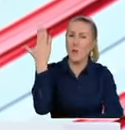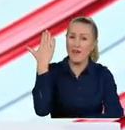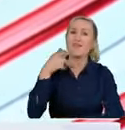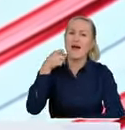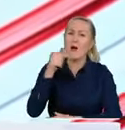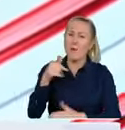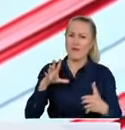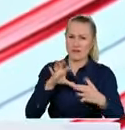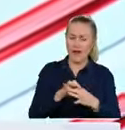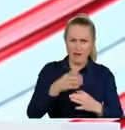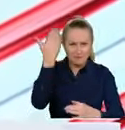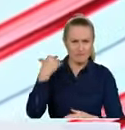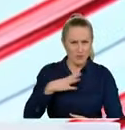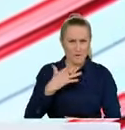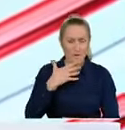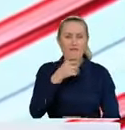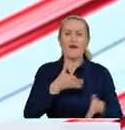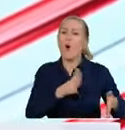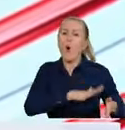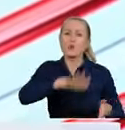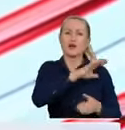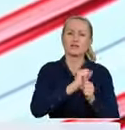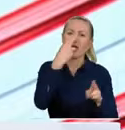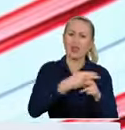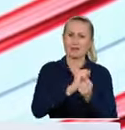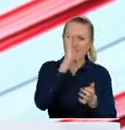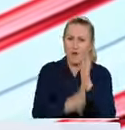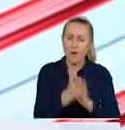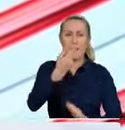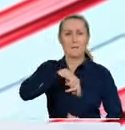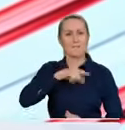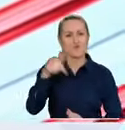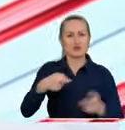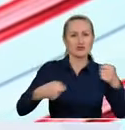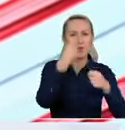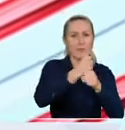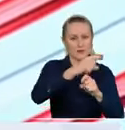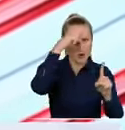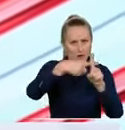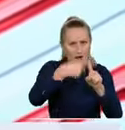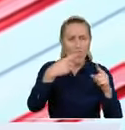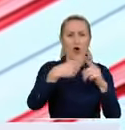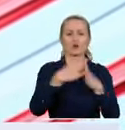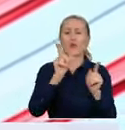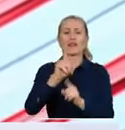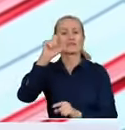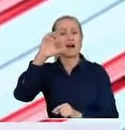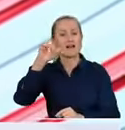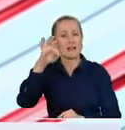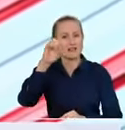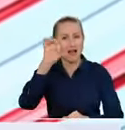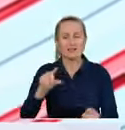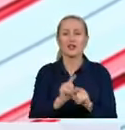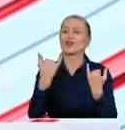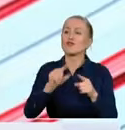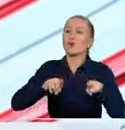Są wciąż obszary objęte wojną. Współpracować z Kościołem Katolickim, z Caritasem, z innymi organizacjami pozarządowymi,